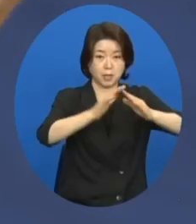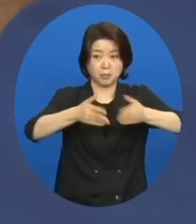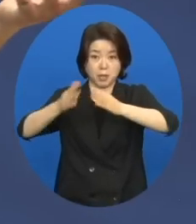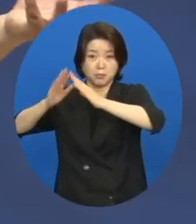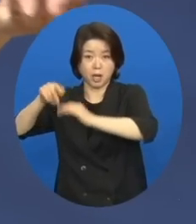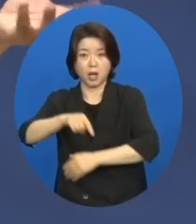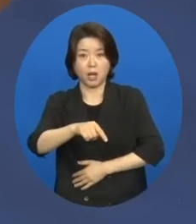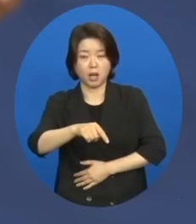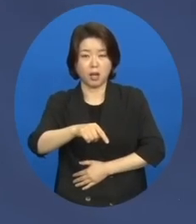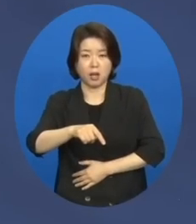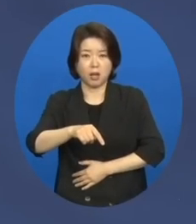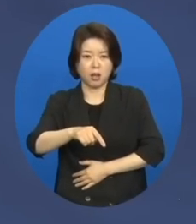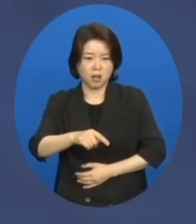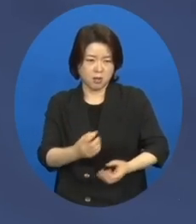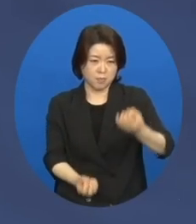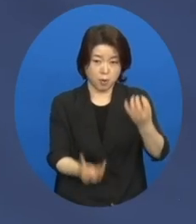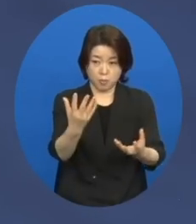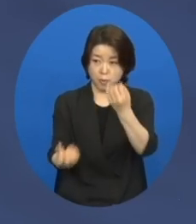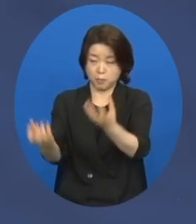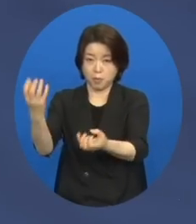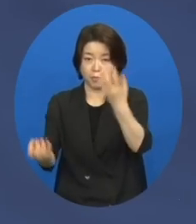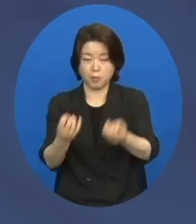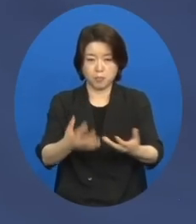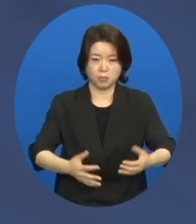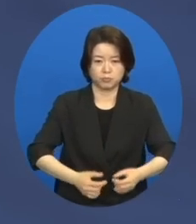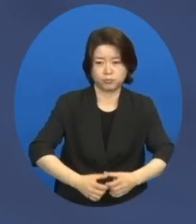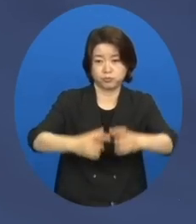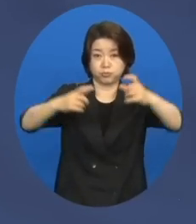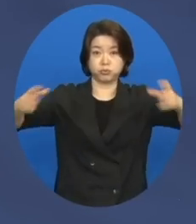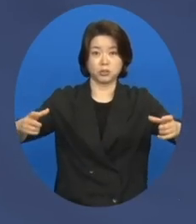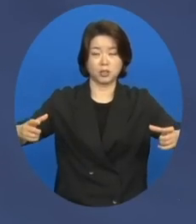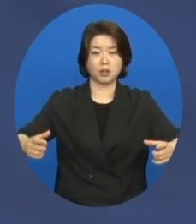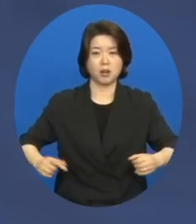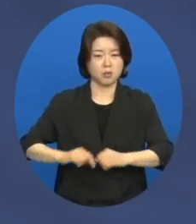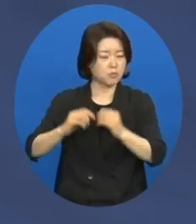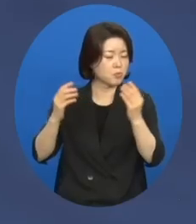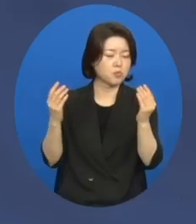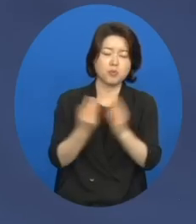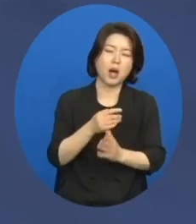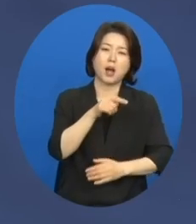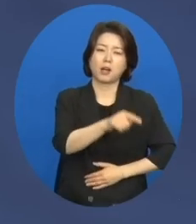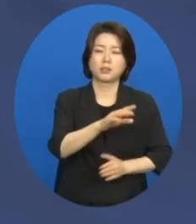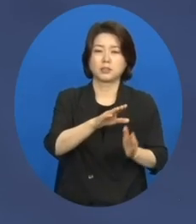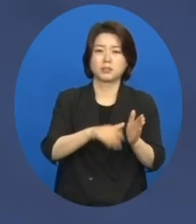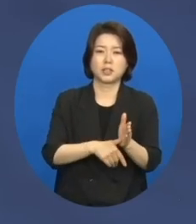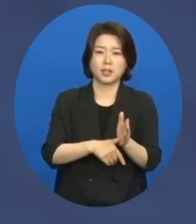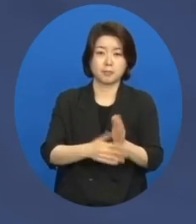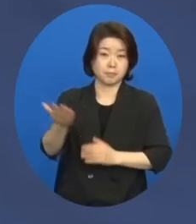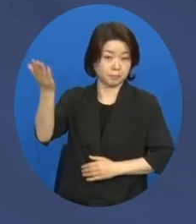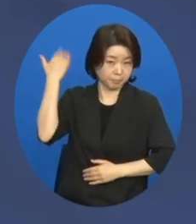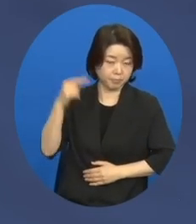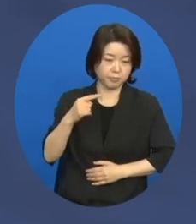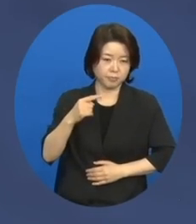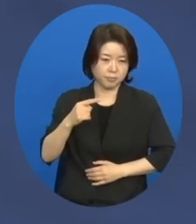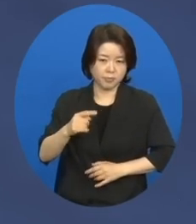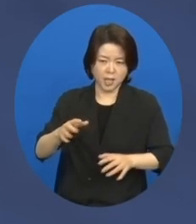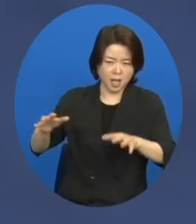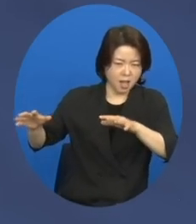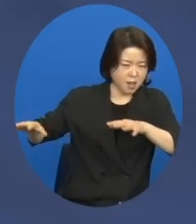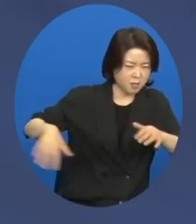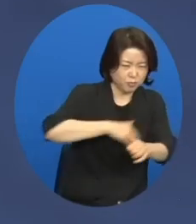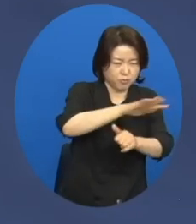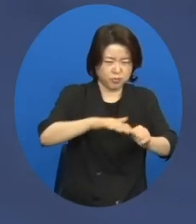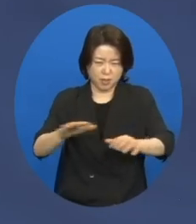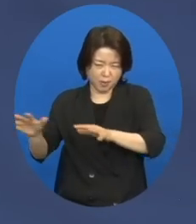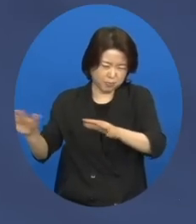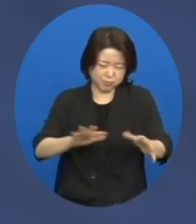막 정말 폭발적으로 부흥하기 시작했습니다. 완전히 그 당시의 고대 시대를 뒤흔드는 충격